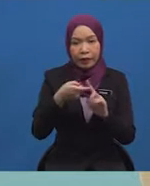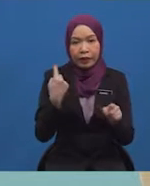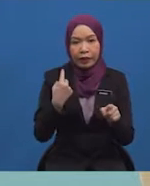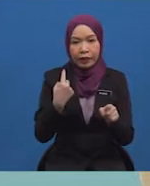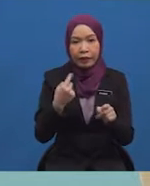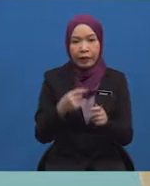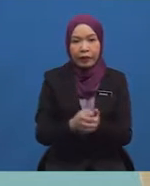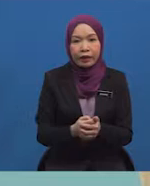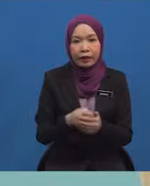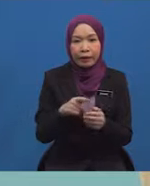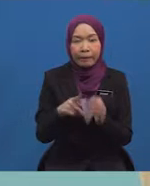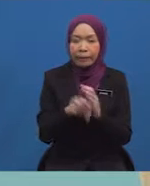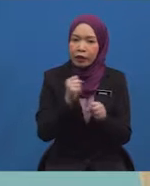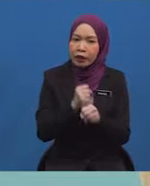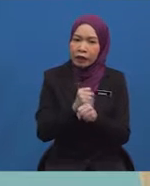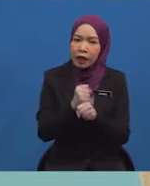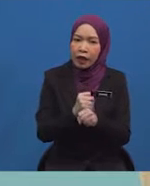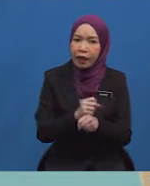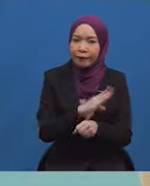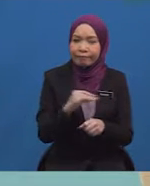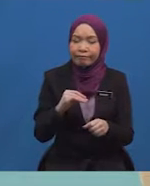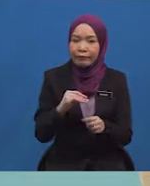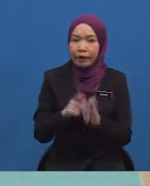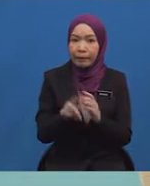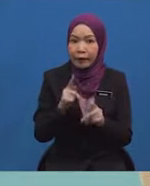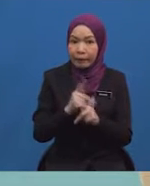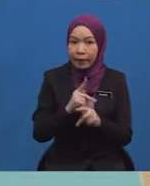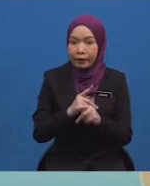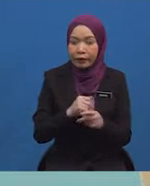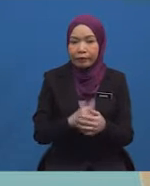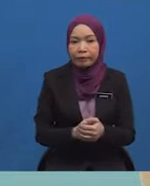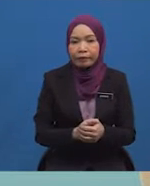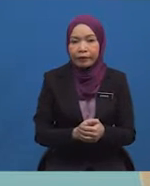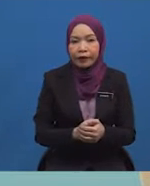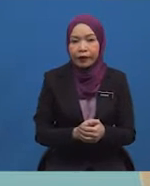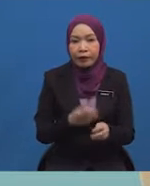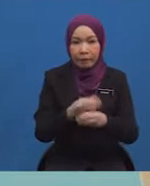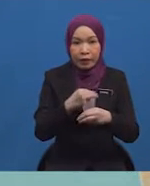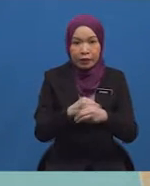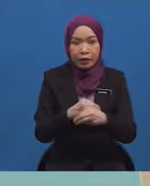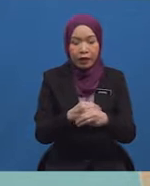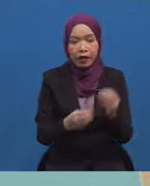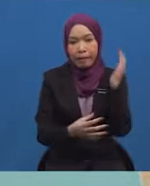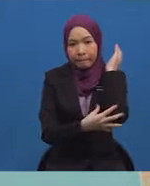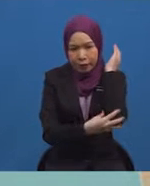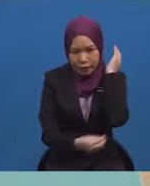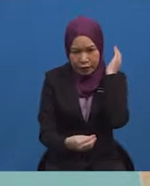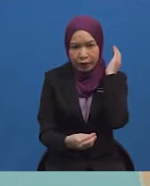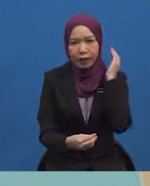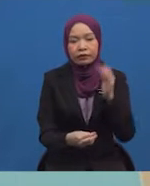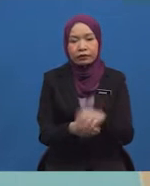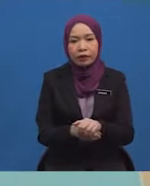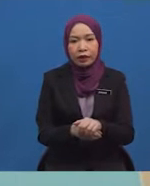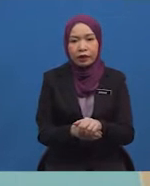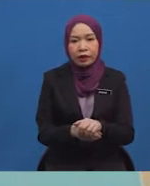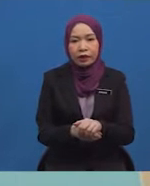perkhidmatan. Masalah pengangguran dalam kalangan penduduk membawa pula masalah kemiskinan. Apa